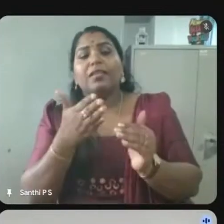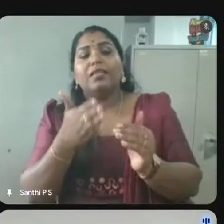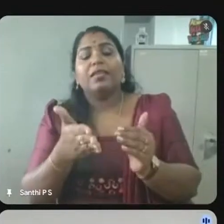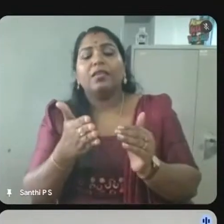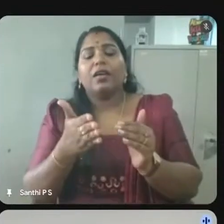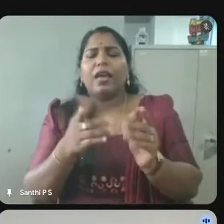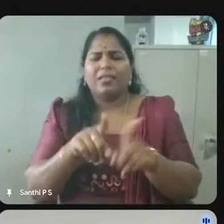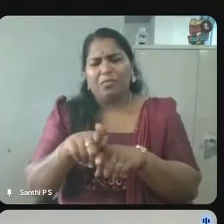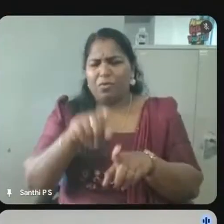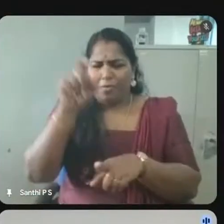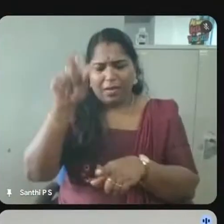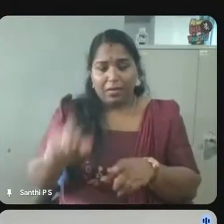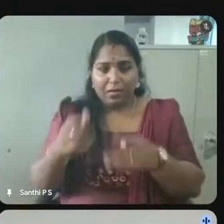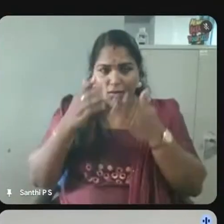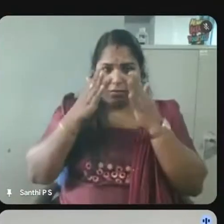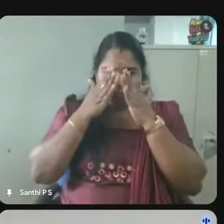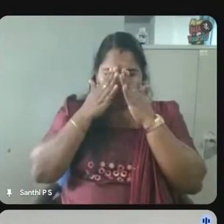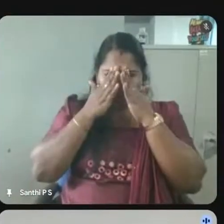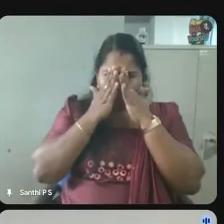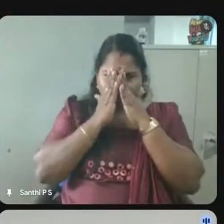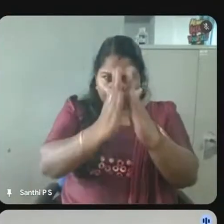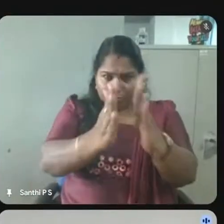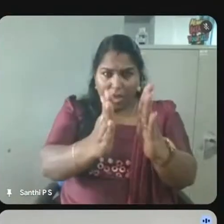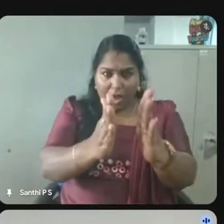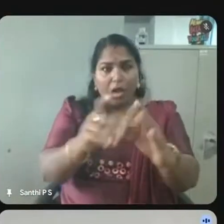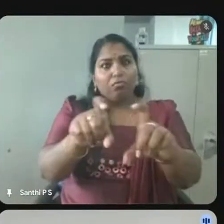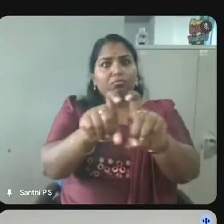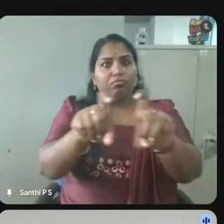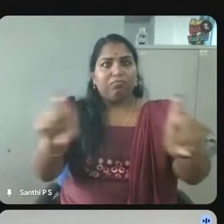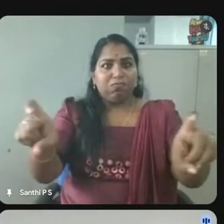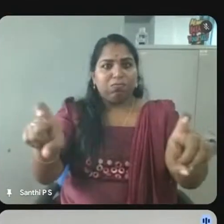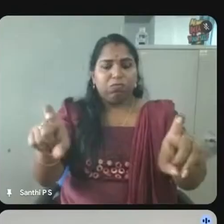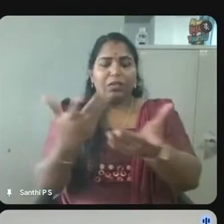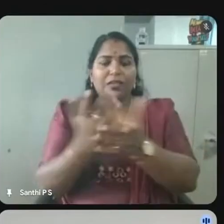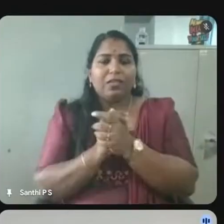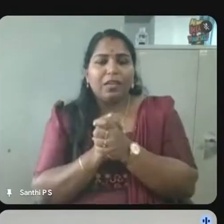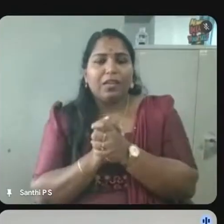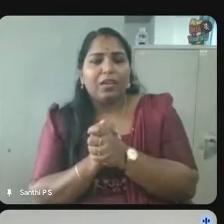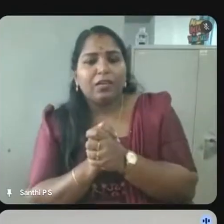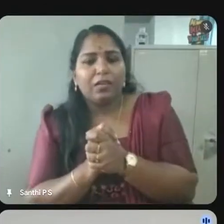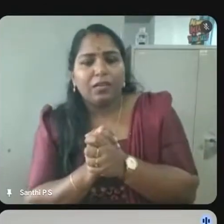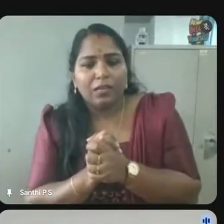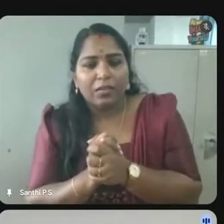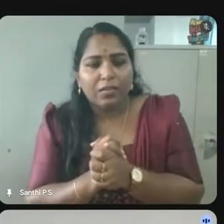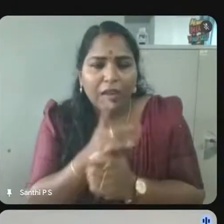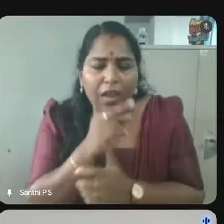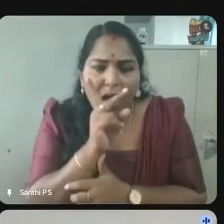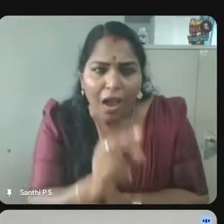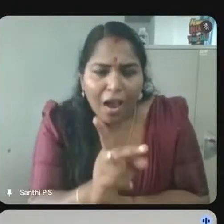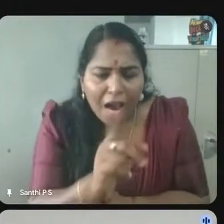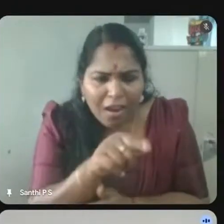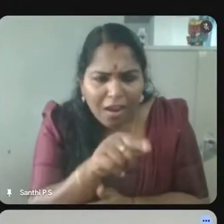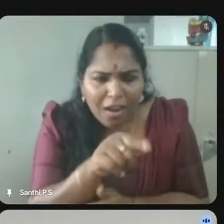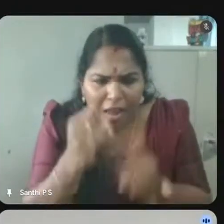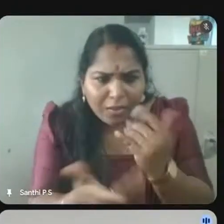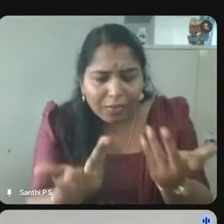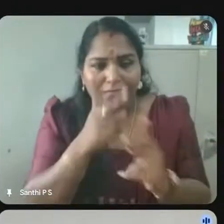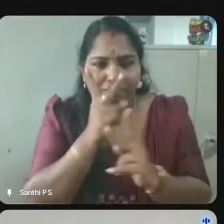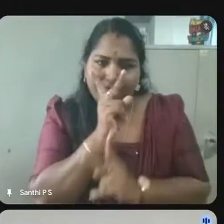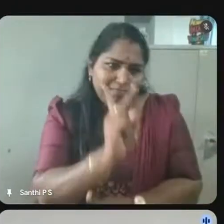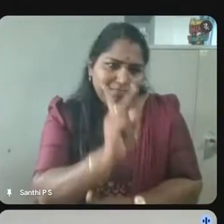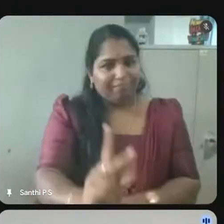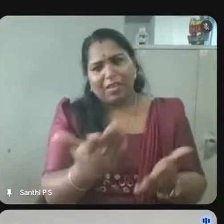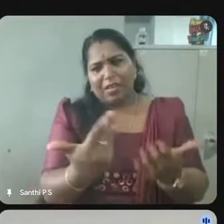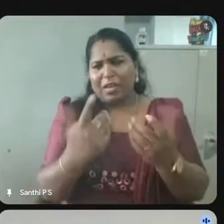ഉണ്ടാവാം, നടുക്ക് കാണുന്നത് വളരെ ക്ലിയർ ആയിട്ട് കാണാൻ പറ്റുമായിരിക്കാം. ഈ ചാർട്ടിൽ ഇപ്പൊ നമ്മൾ ഏറ്റവും അവസാനത്തെ വരി വായിക്കാൻ പറഞ്ഞാൽ അവർക്ക് വായിക്കാം, പക്ഷേ